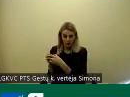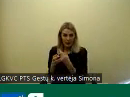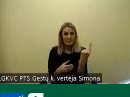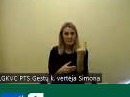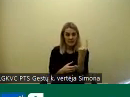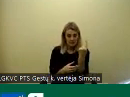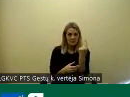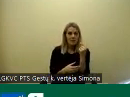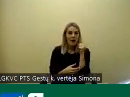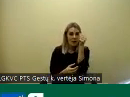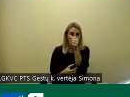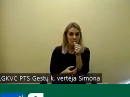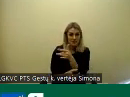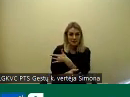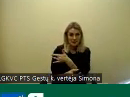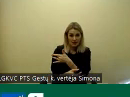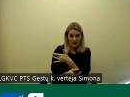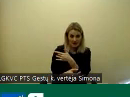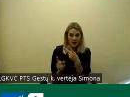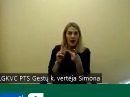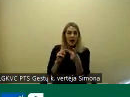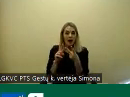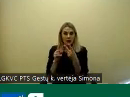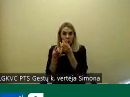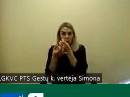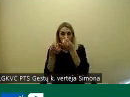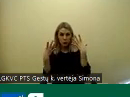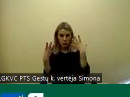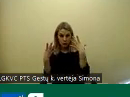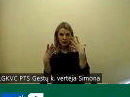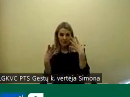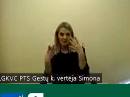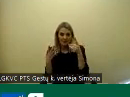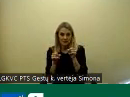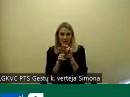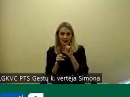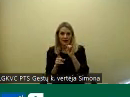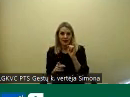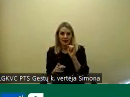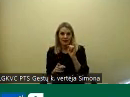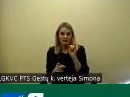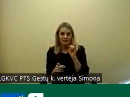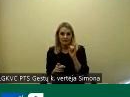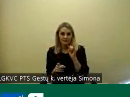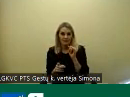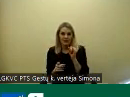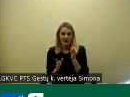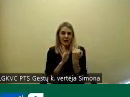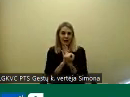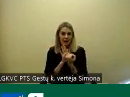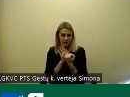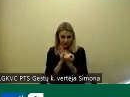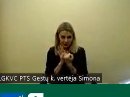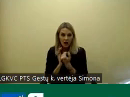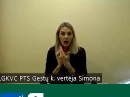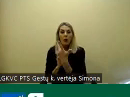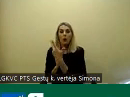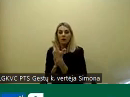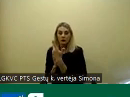galios, antroji yra kultūrinis identitetas ir bendruomeniškumas ir trečioji temų grupė